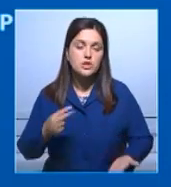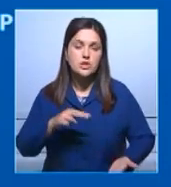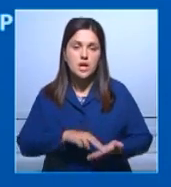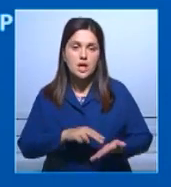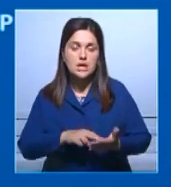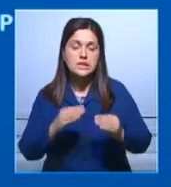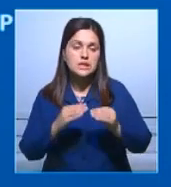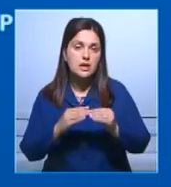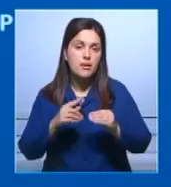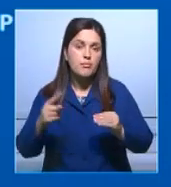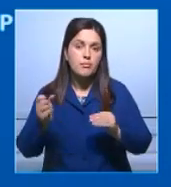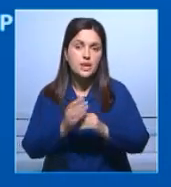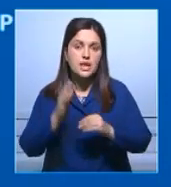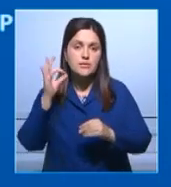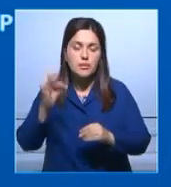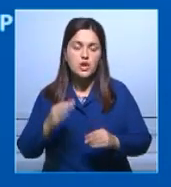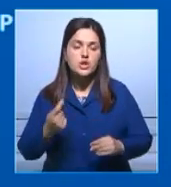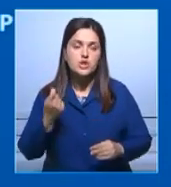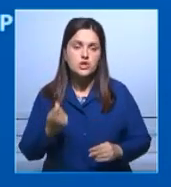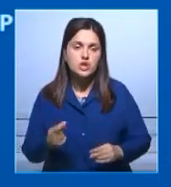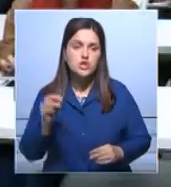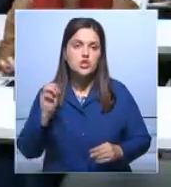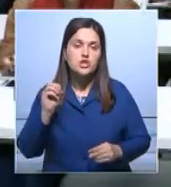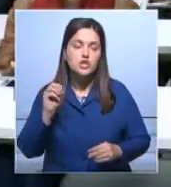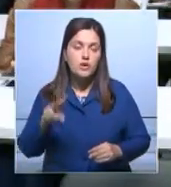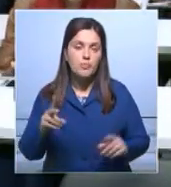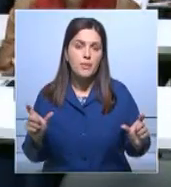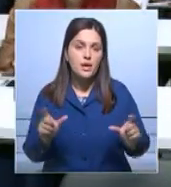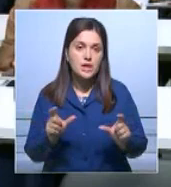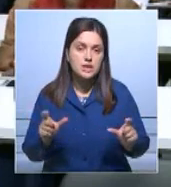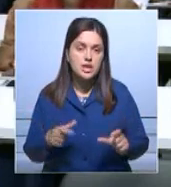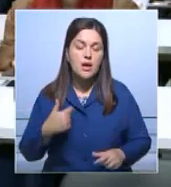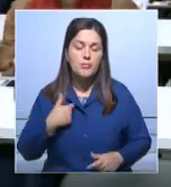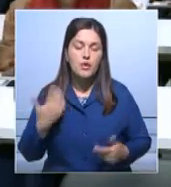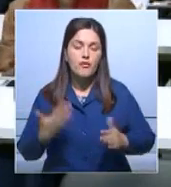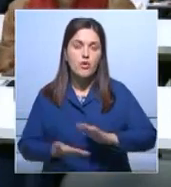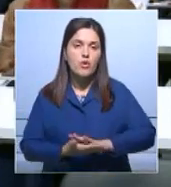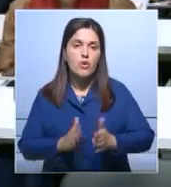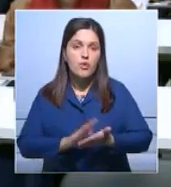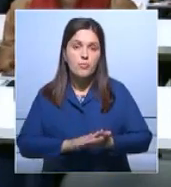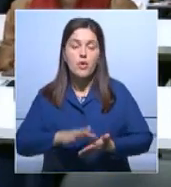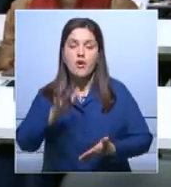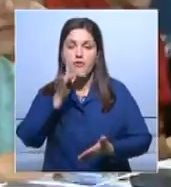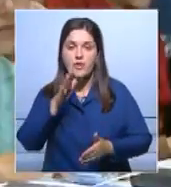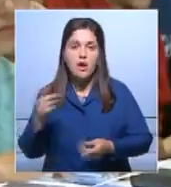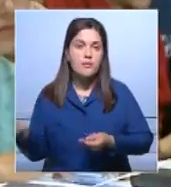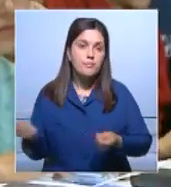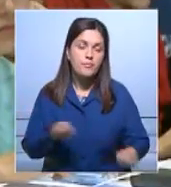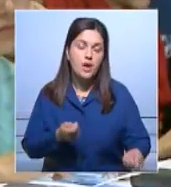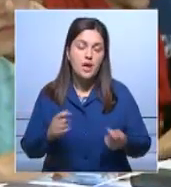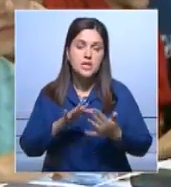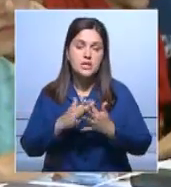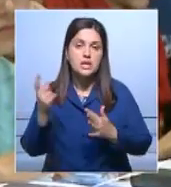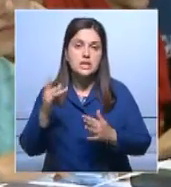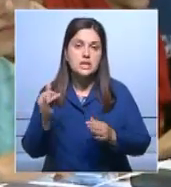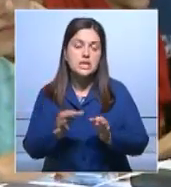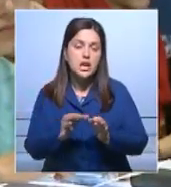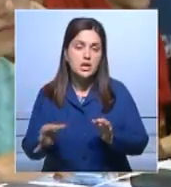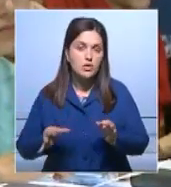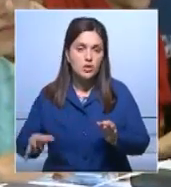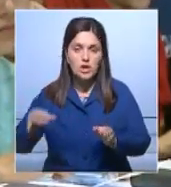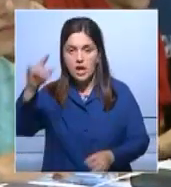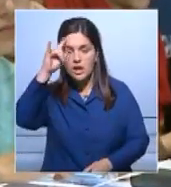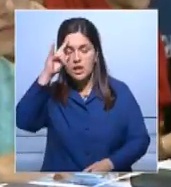на 10-15% ниже рыночных. Мы согласовали график поставок сельскохозяйственной продукции из регионов